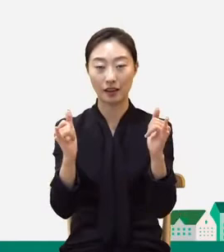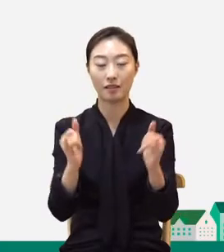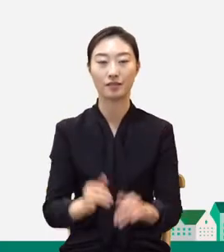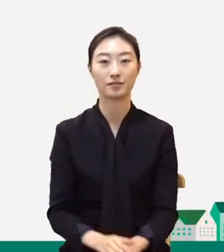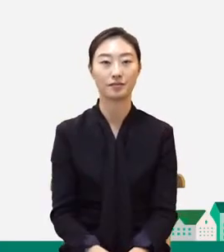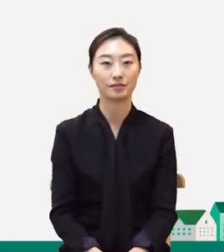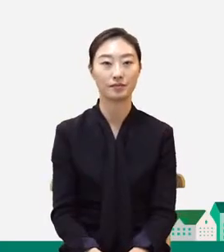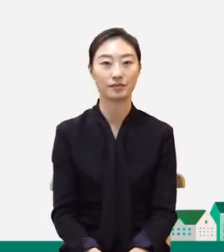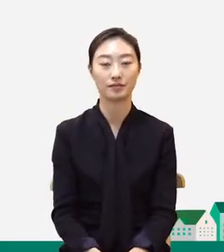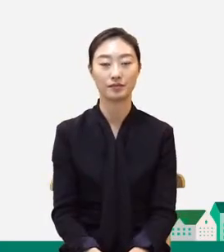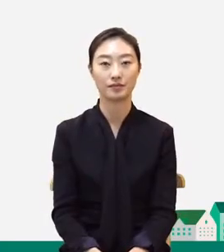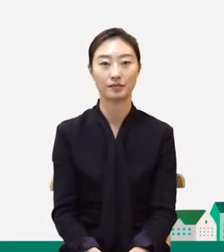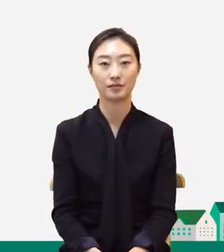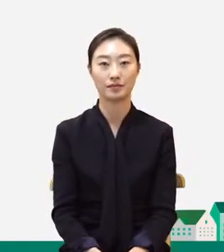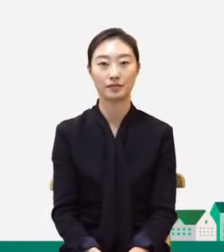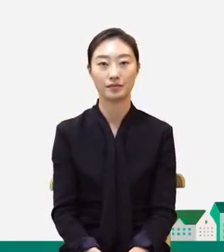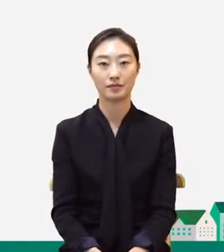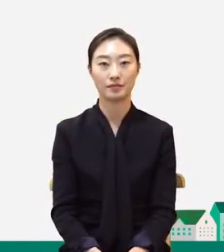있습니다.